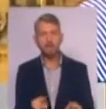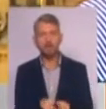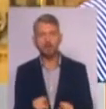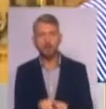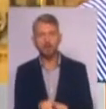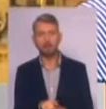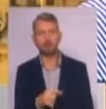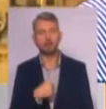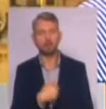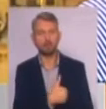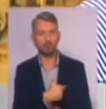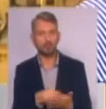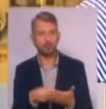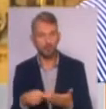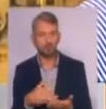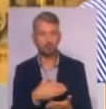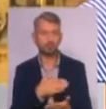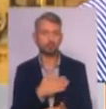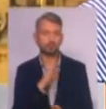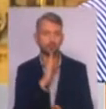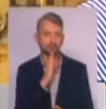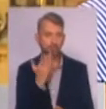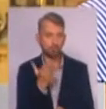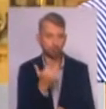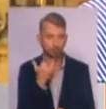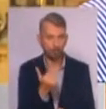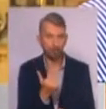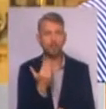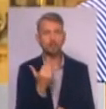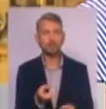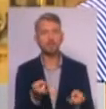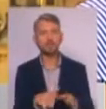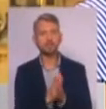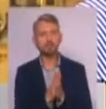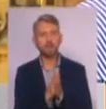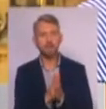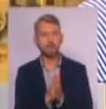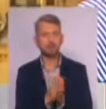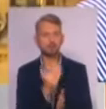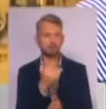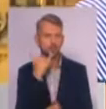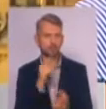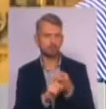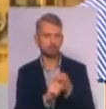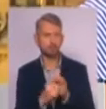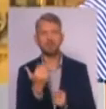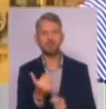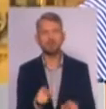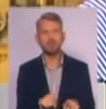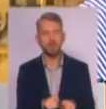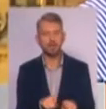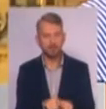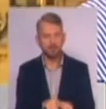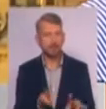як я хочу зазначити нашій дозвонювачці, ви залиште, будь ласка, координати, і вам все ж таки